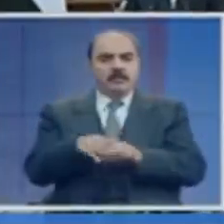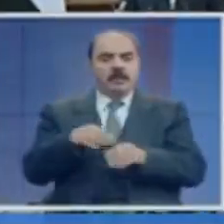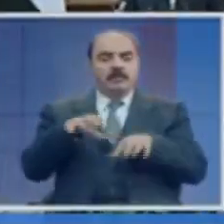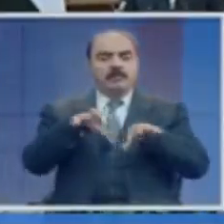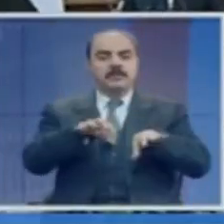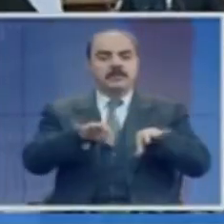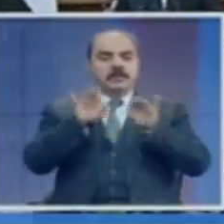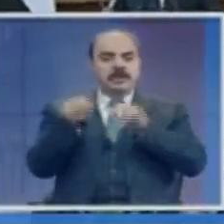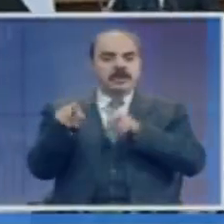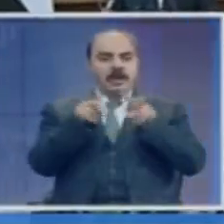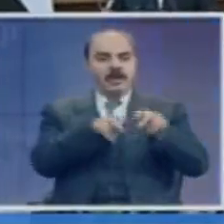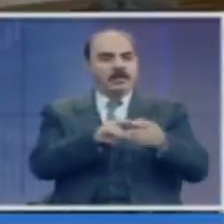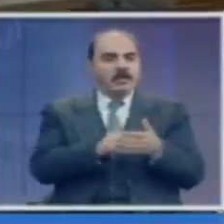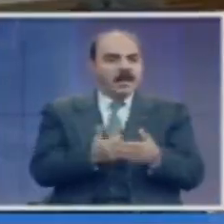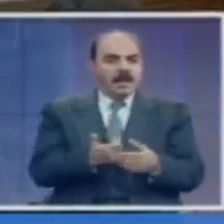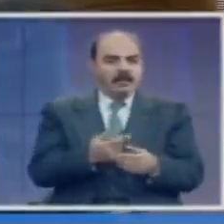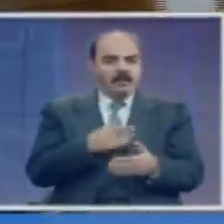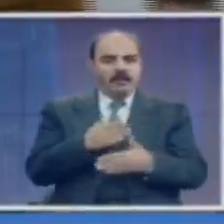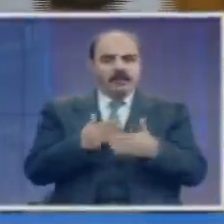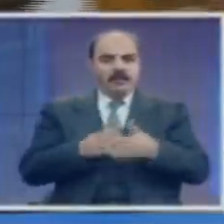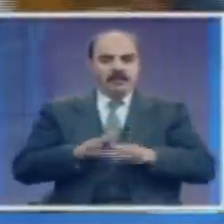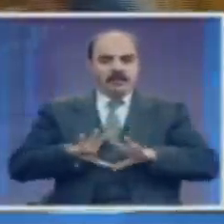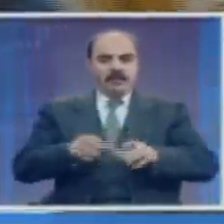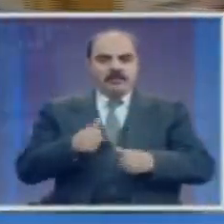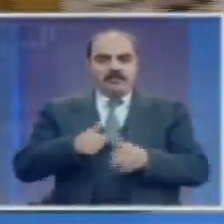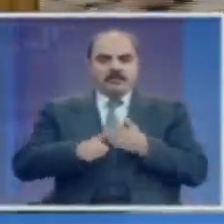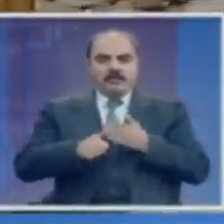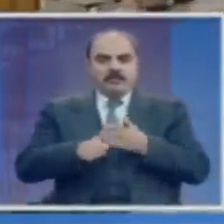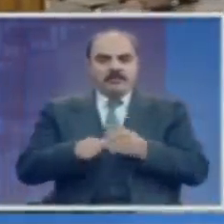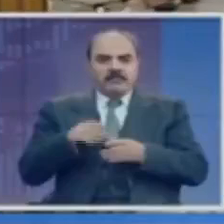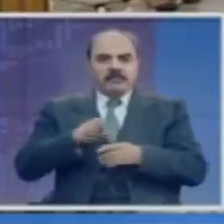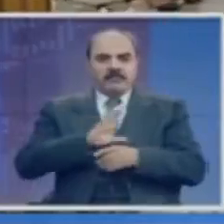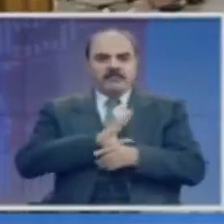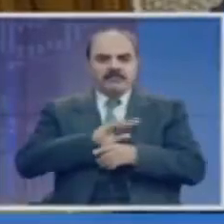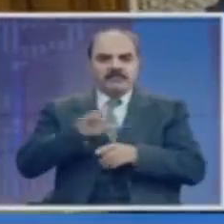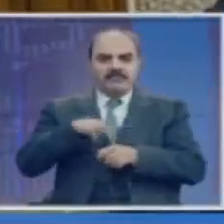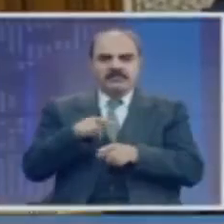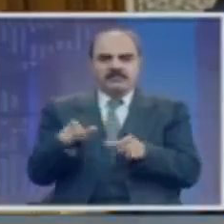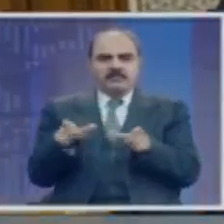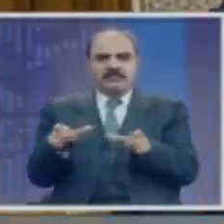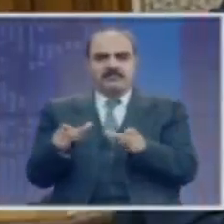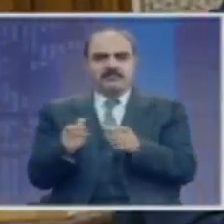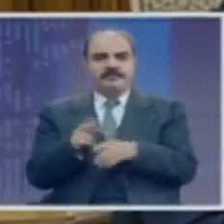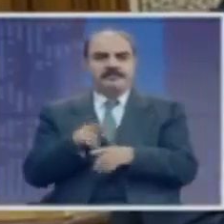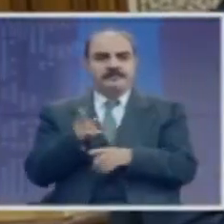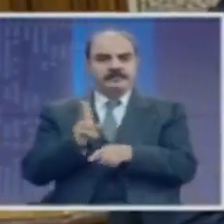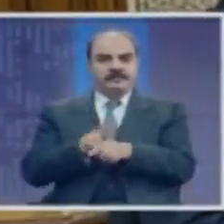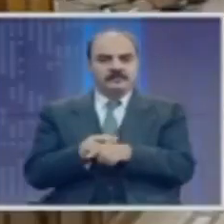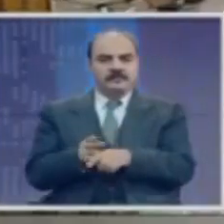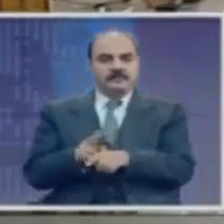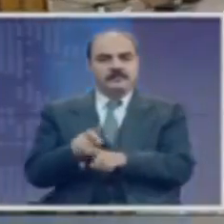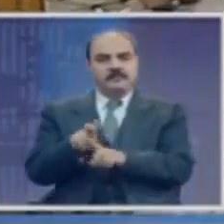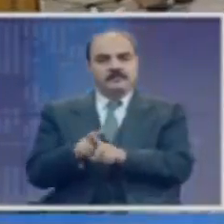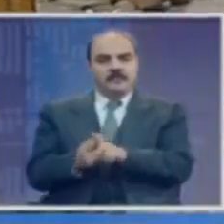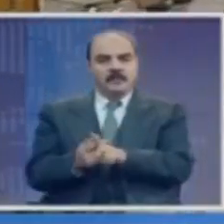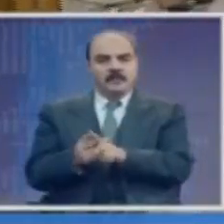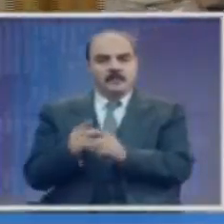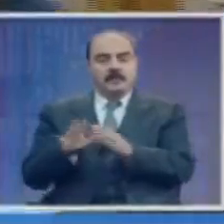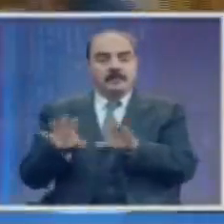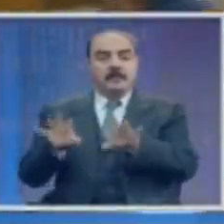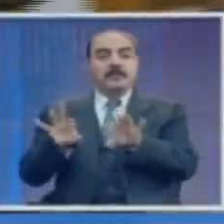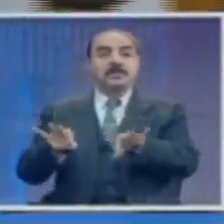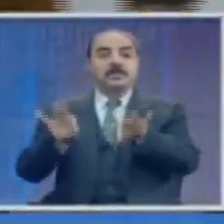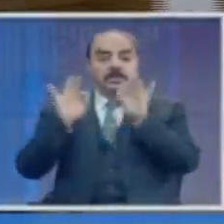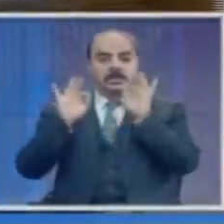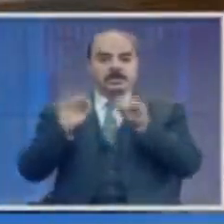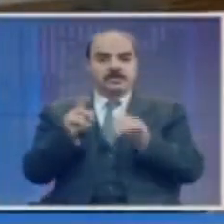للمشروعات بالعاصمة الإدارية الجديدة وما تضمه من منشآت، وفي مقدمتها مقر القيادة الاستراتيجية ومدينة